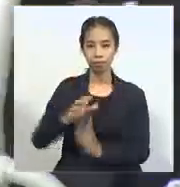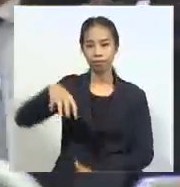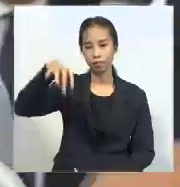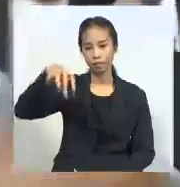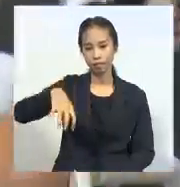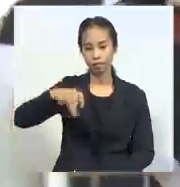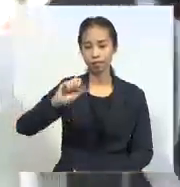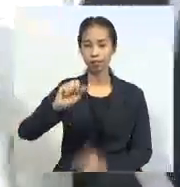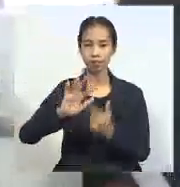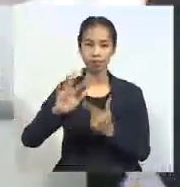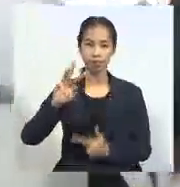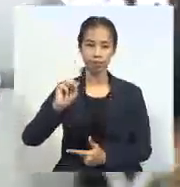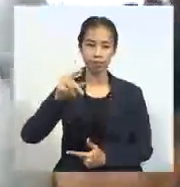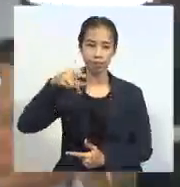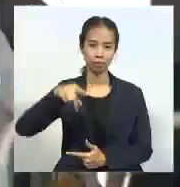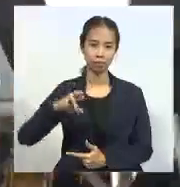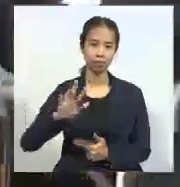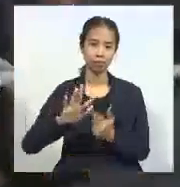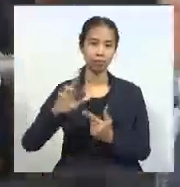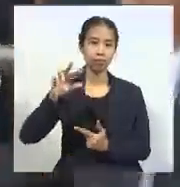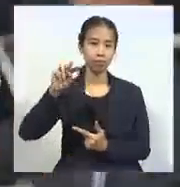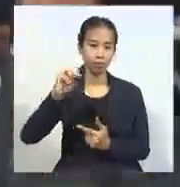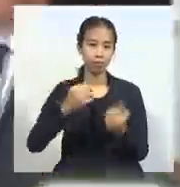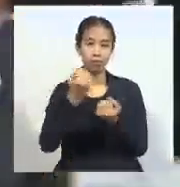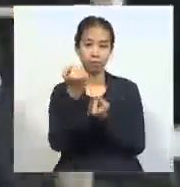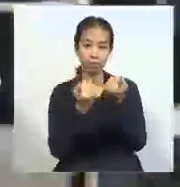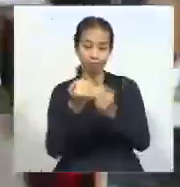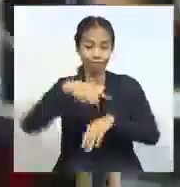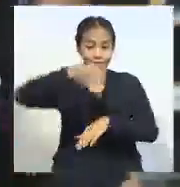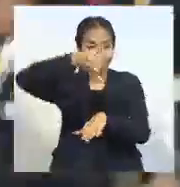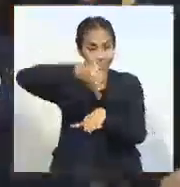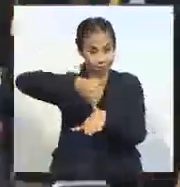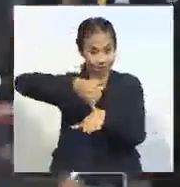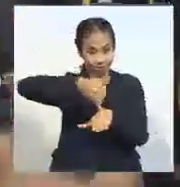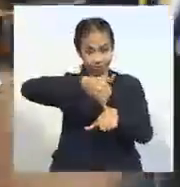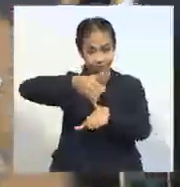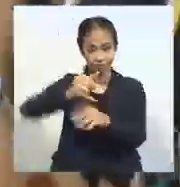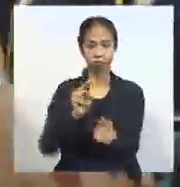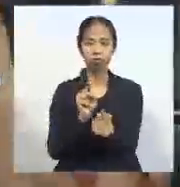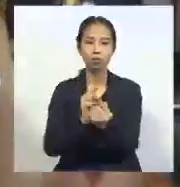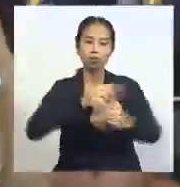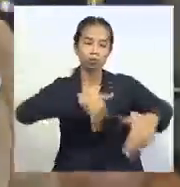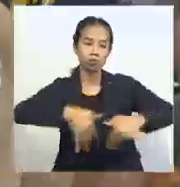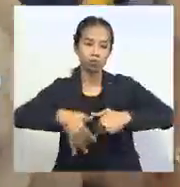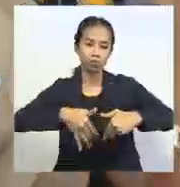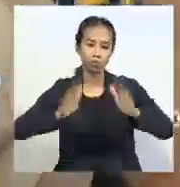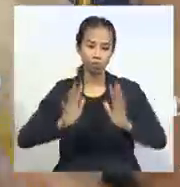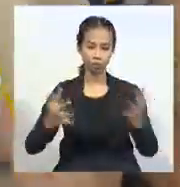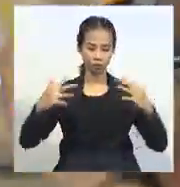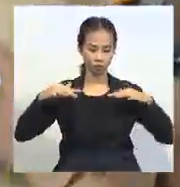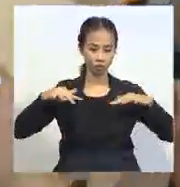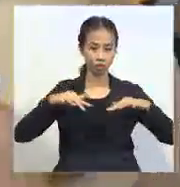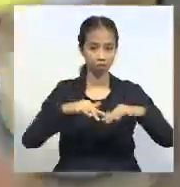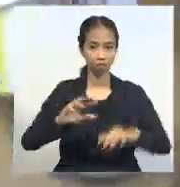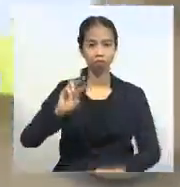รถที่นั่งเป็นป๊อปโมบิลเพื่อพบปะทักทายกับบรรดาคริสตชนคาทอลิกคณะนักบวชและประชาชนกว่า 20,000 คนที่ม